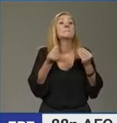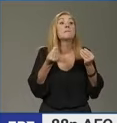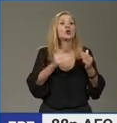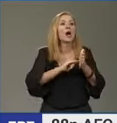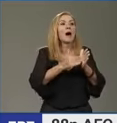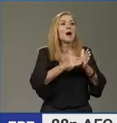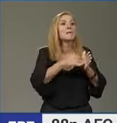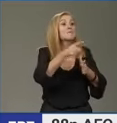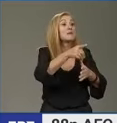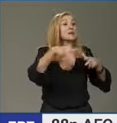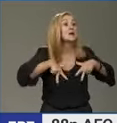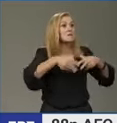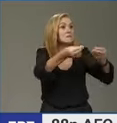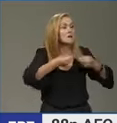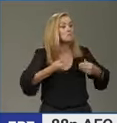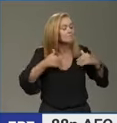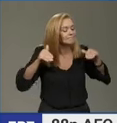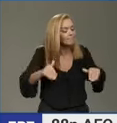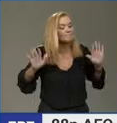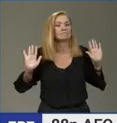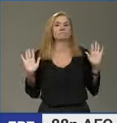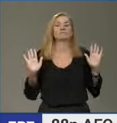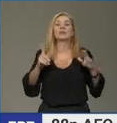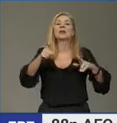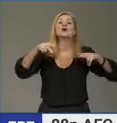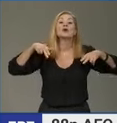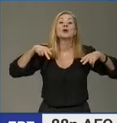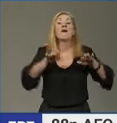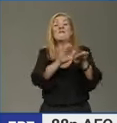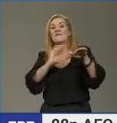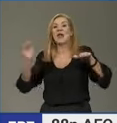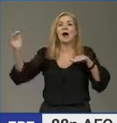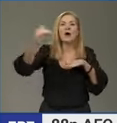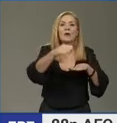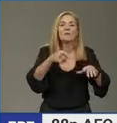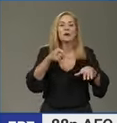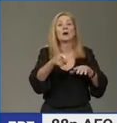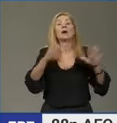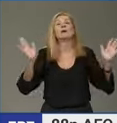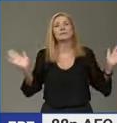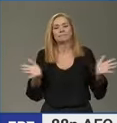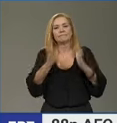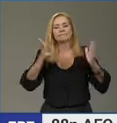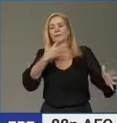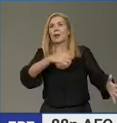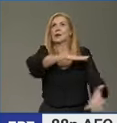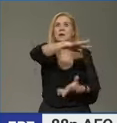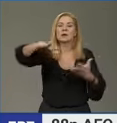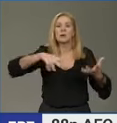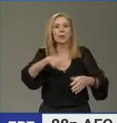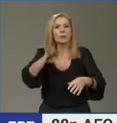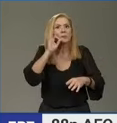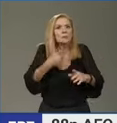που προσφέρει το κράτος. Το flyover, το οποίο έχει αποτελέσει μια αιτία μεγάλης αναστάτωσης στην πόλη,